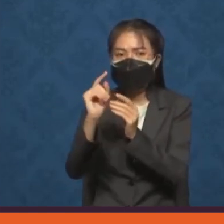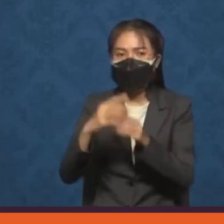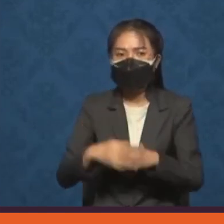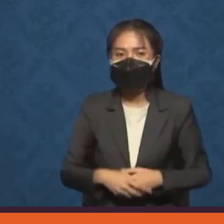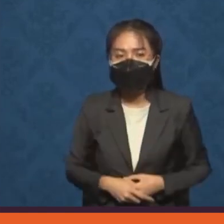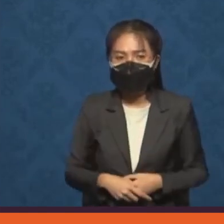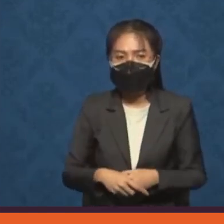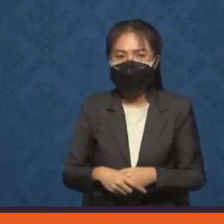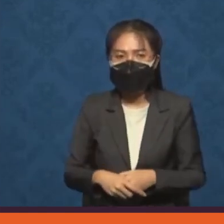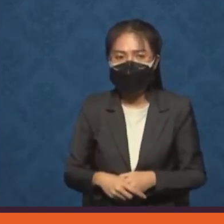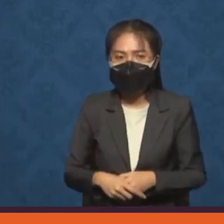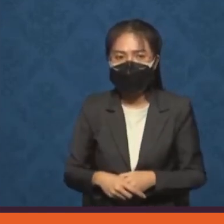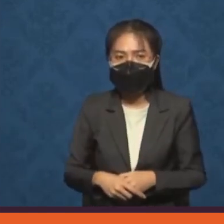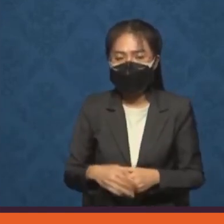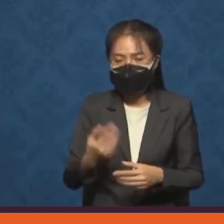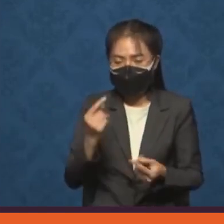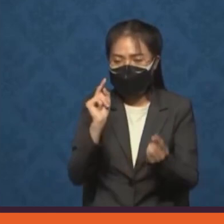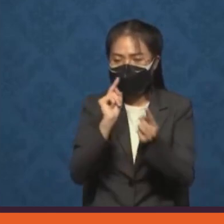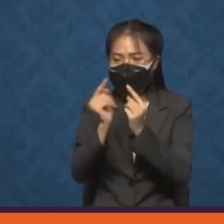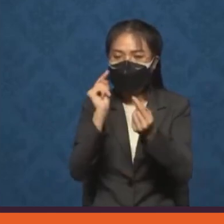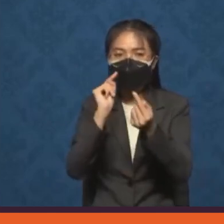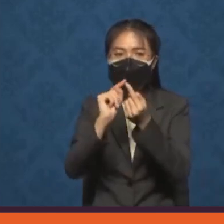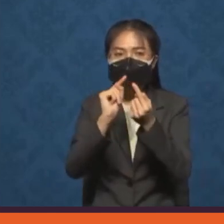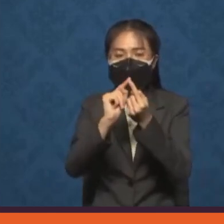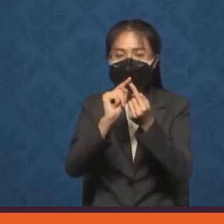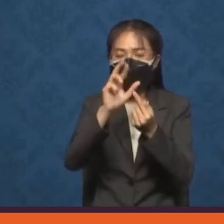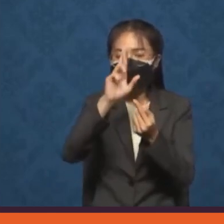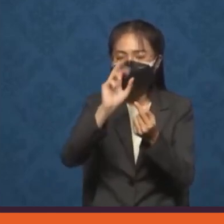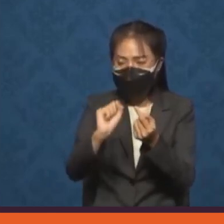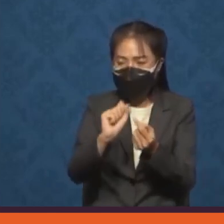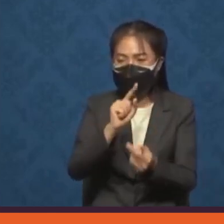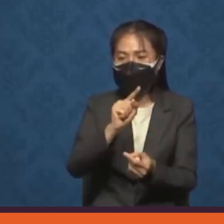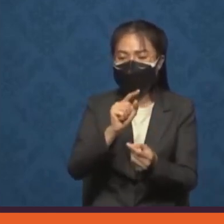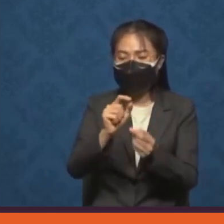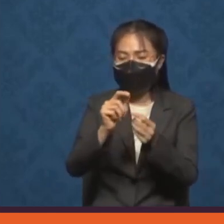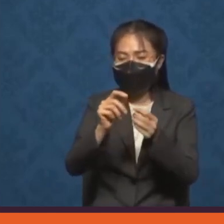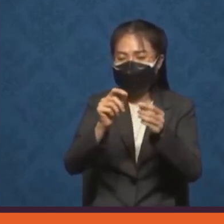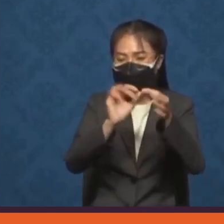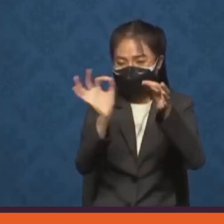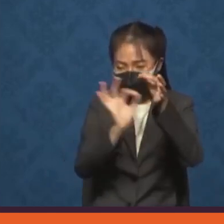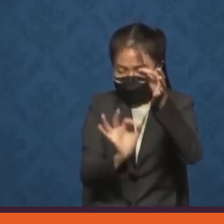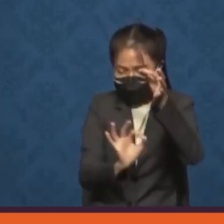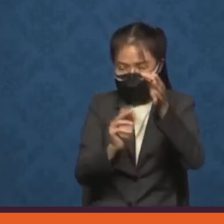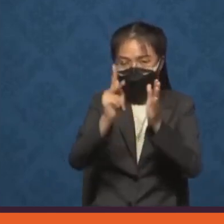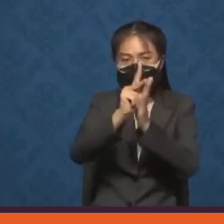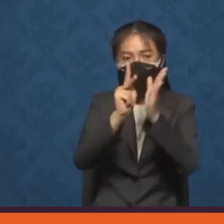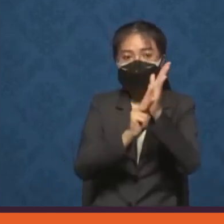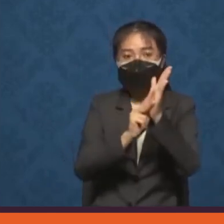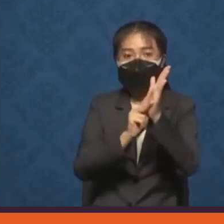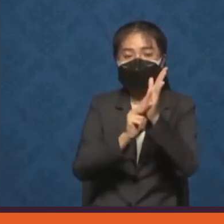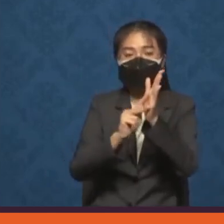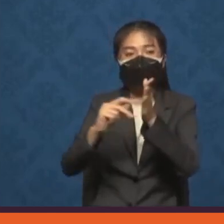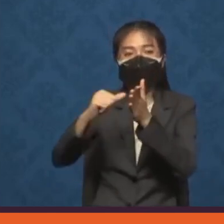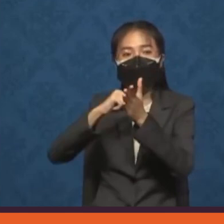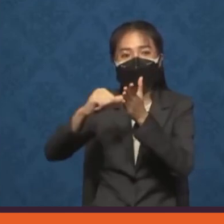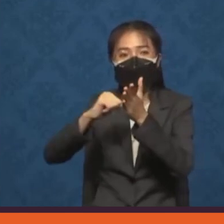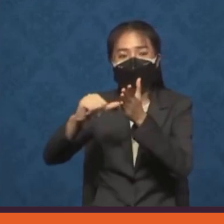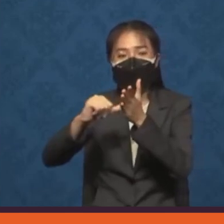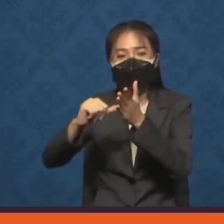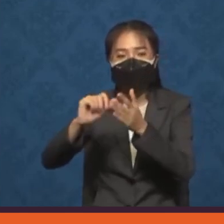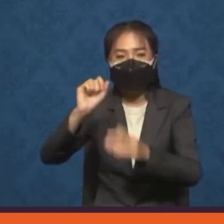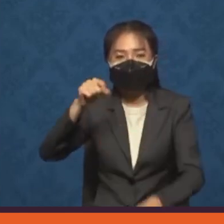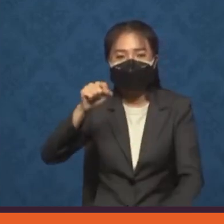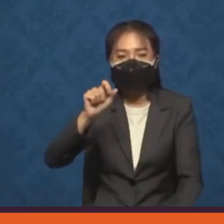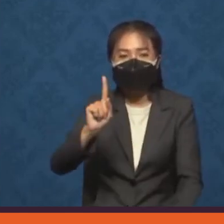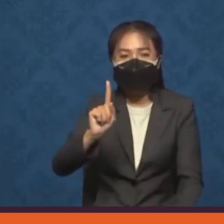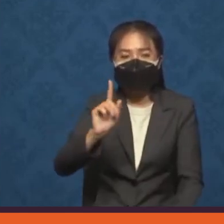ญัติใช่ไหมว่าสภาเขาตรากฎหมายมานั้นมันไม่ชอบด้วยรัฐธรรมนูญท่านกำลังจะเข้าไปลบพระราชบัญญัติที่ออกกันมาใช่ไหม